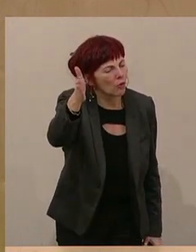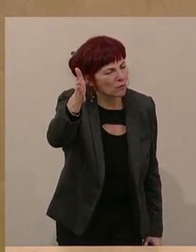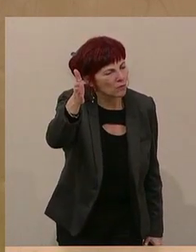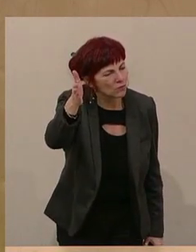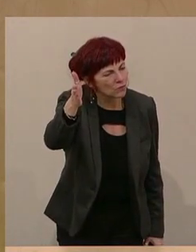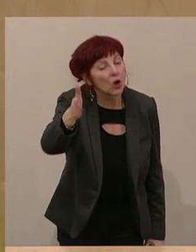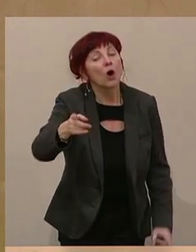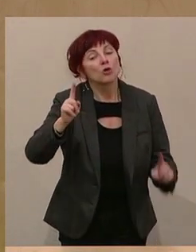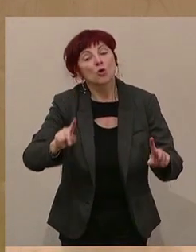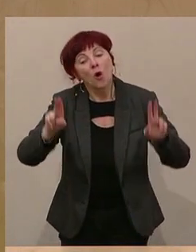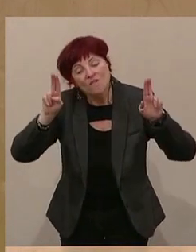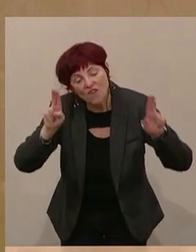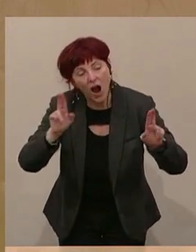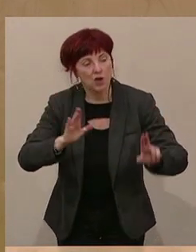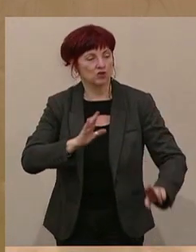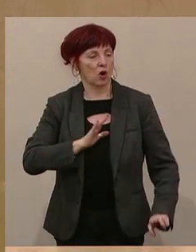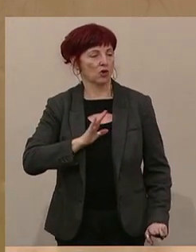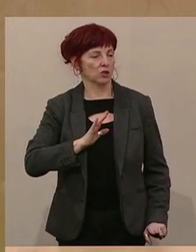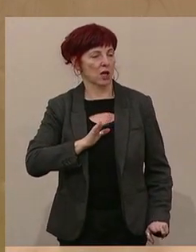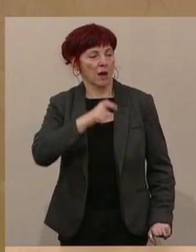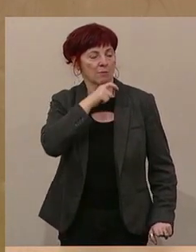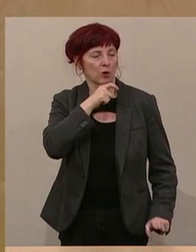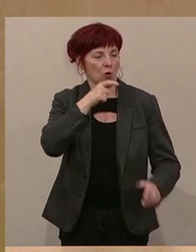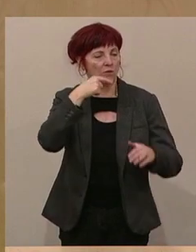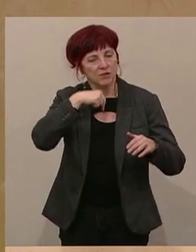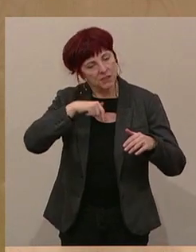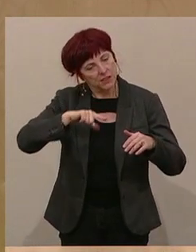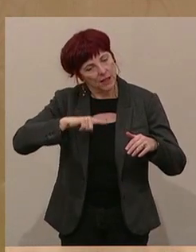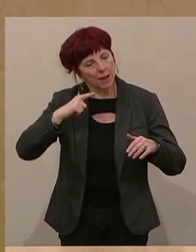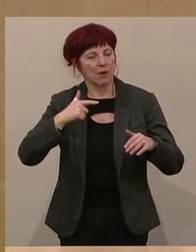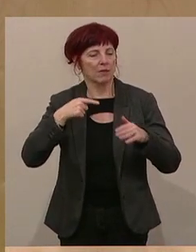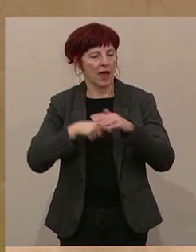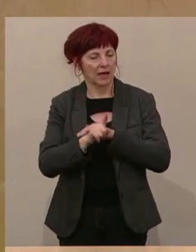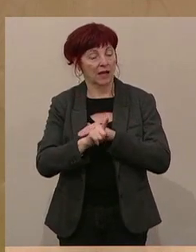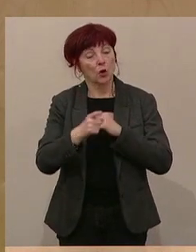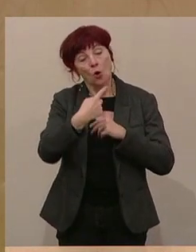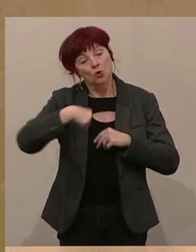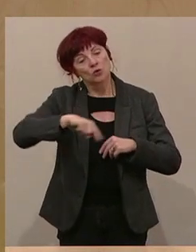tatsächlich die Chance haben, in das Berufsleben einzusteigen. Und wir machen ein Paket, das es den